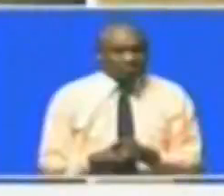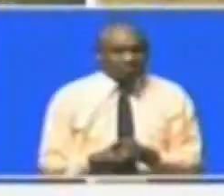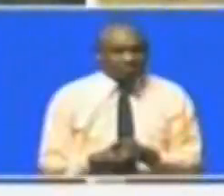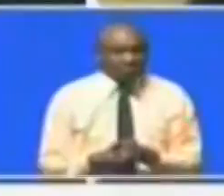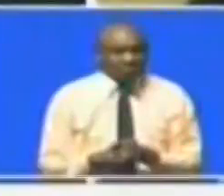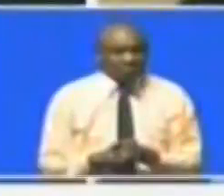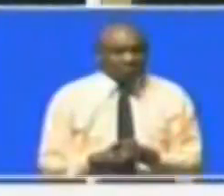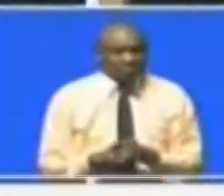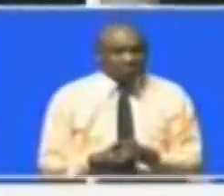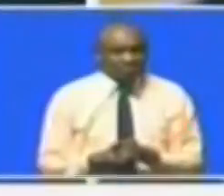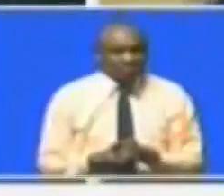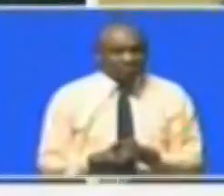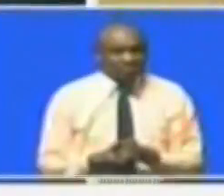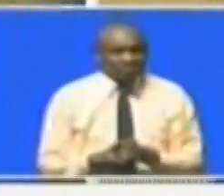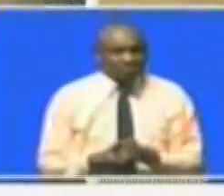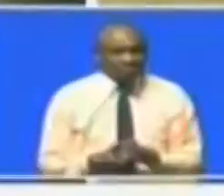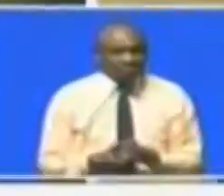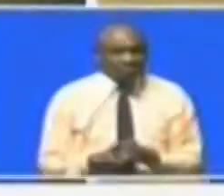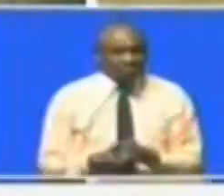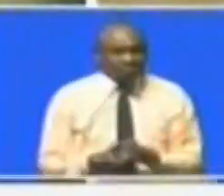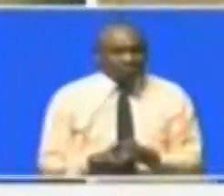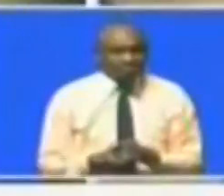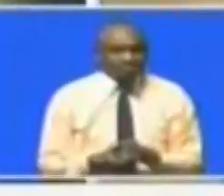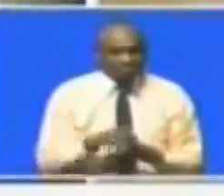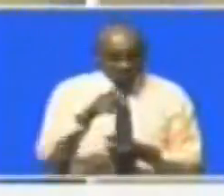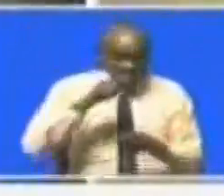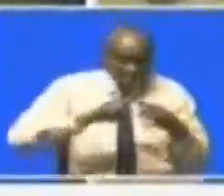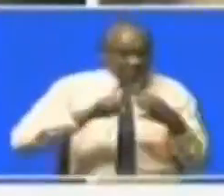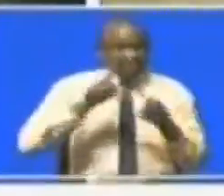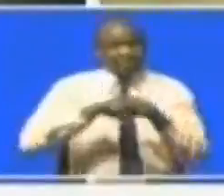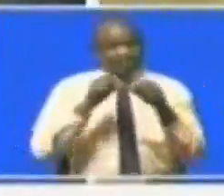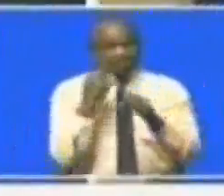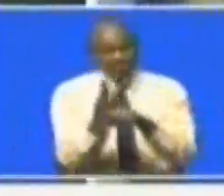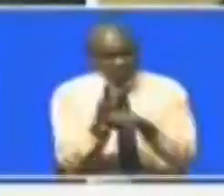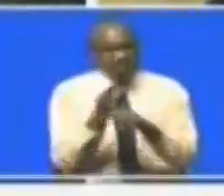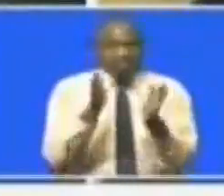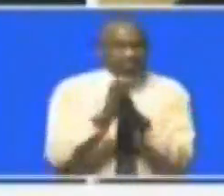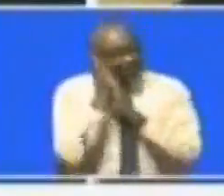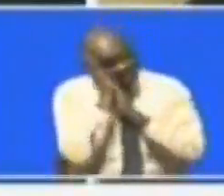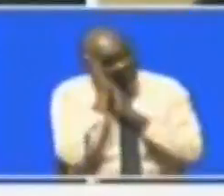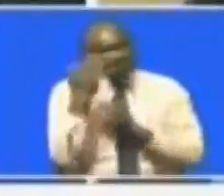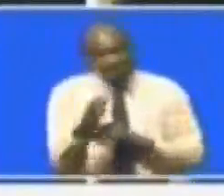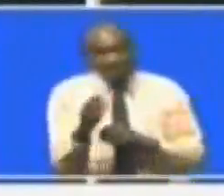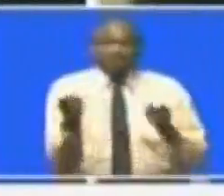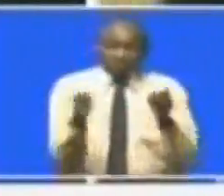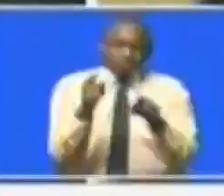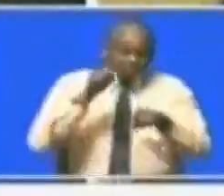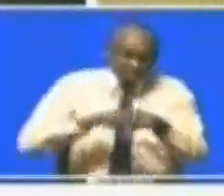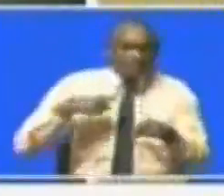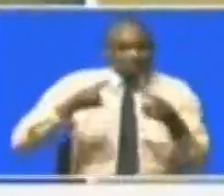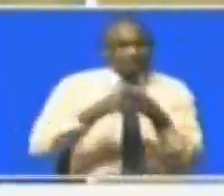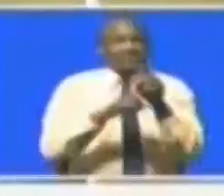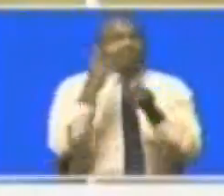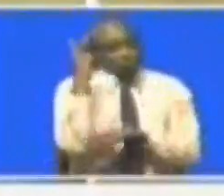Tuliandi saa 5 kamili, tukapua kwa hoteli saa 6, tukatekini, tukalala. Dogo tukamuna kwa kura saa